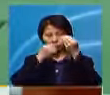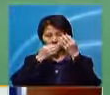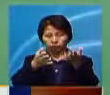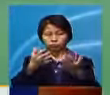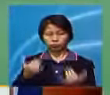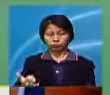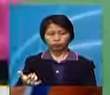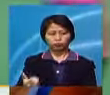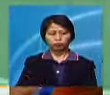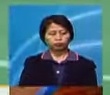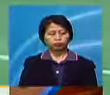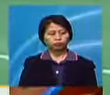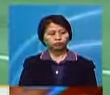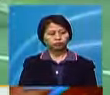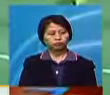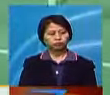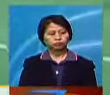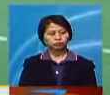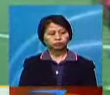ini.